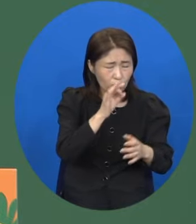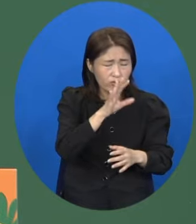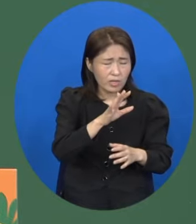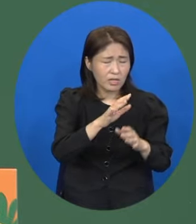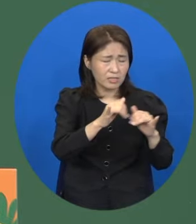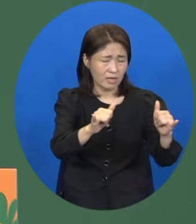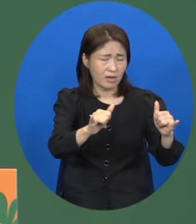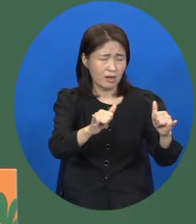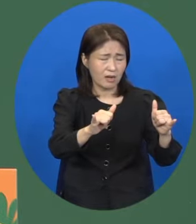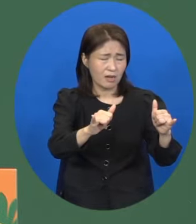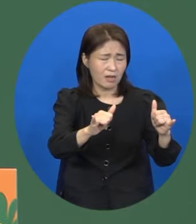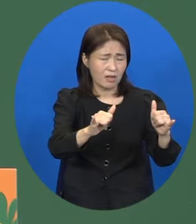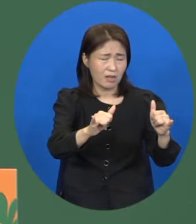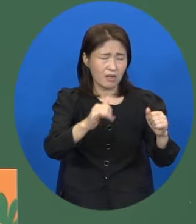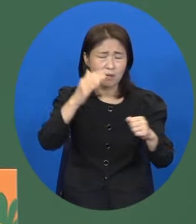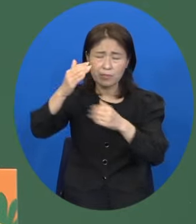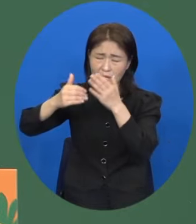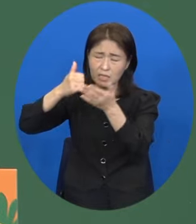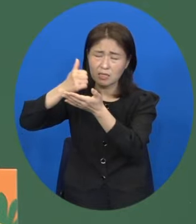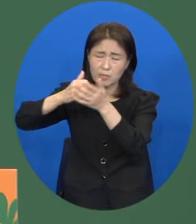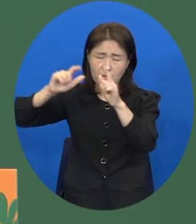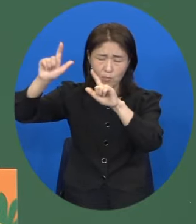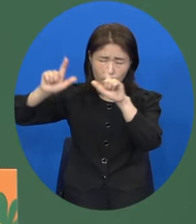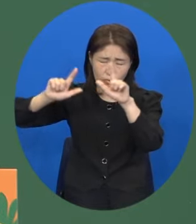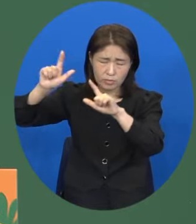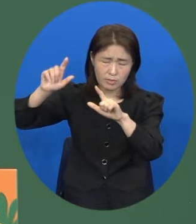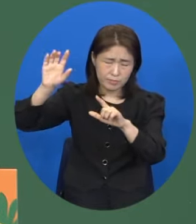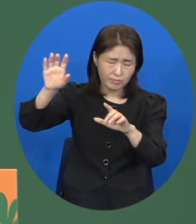존재조차도 하나님 형상으로 창조되어